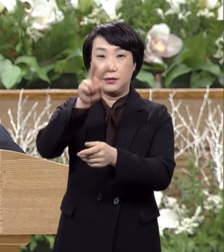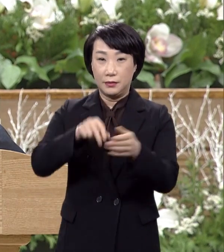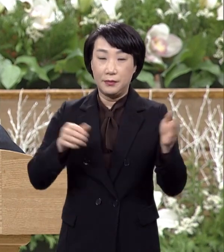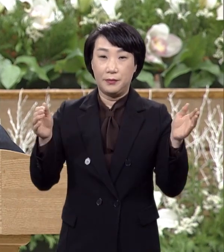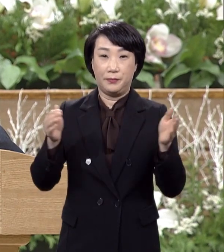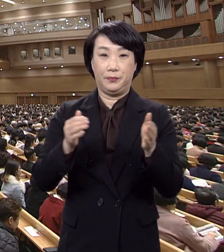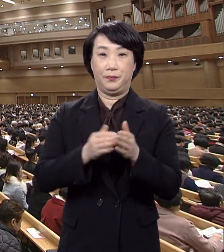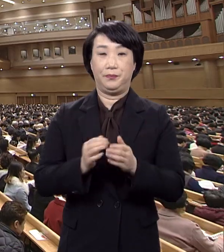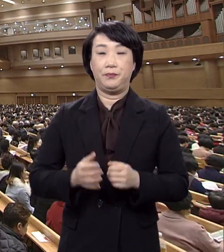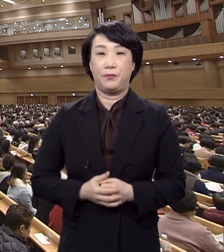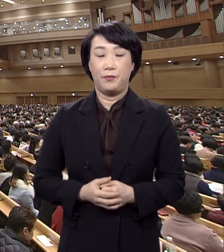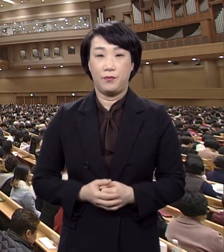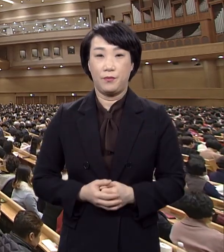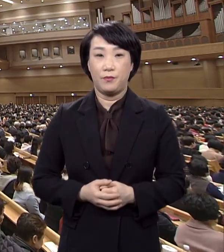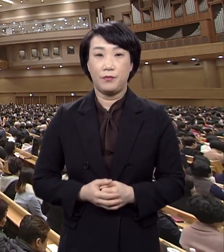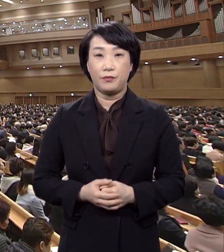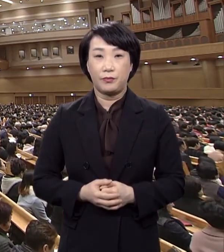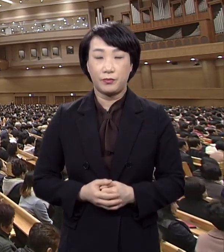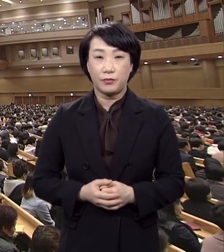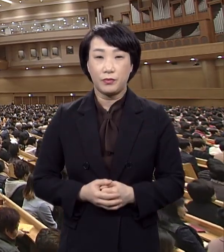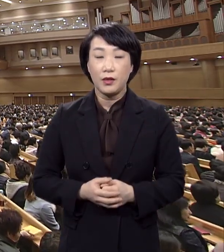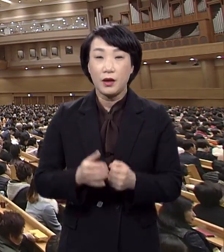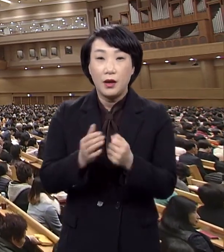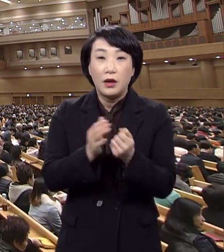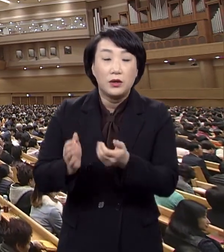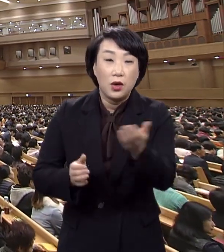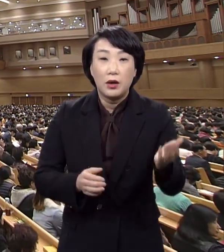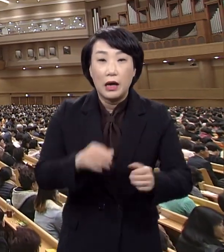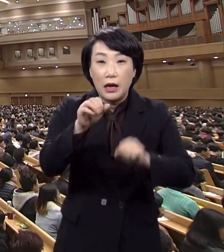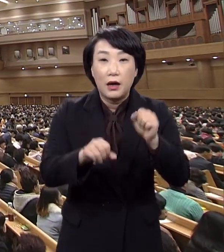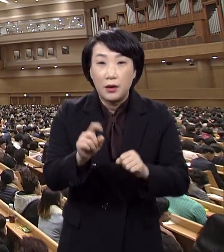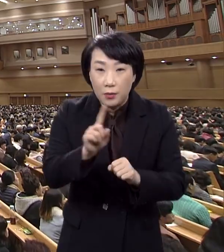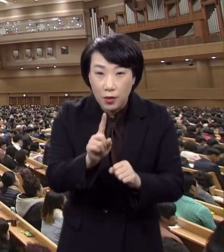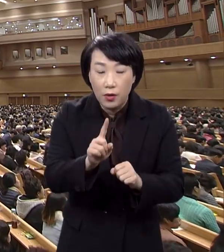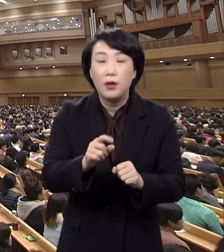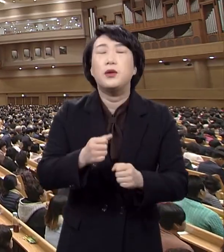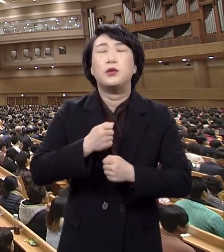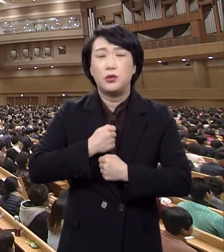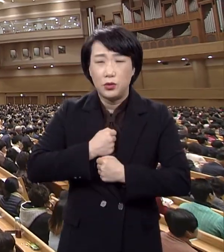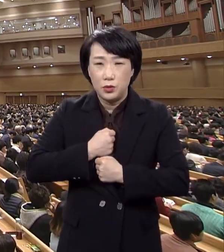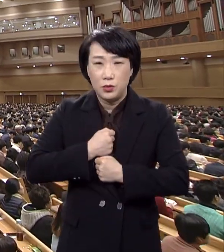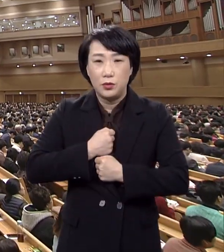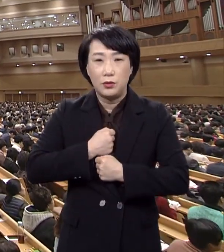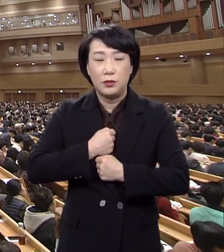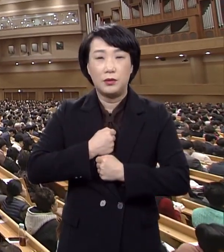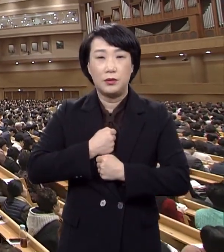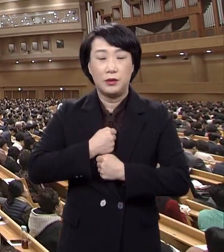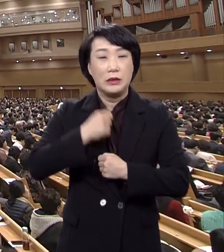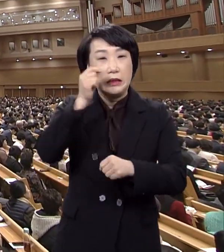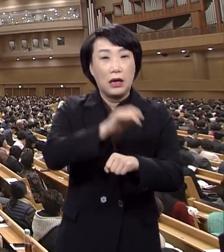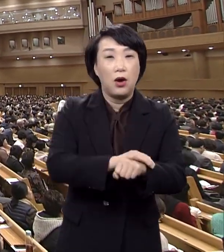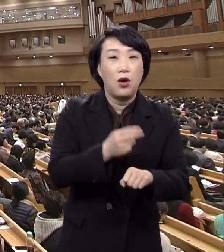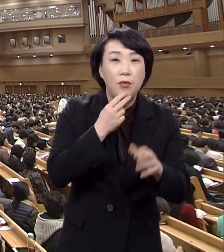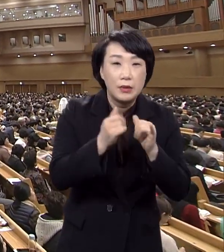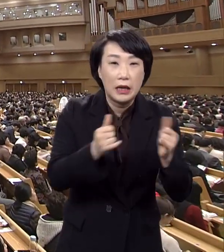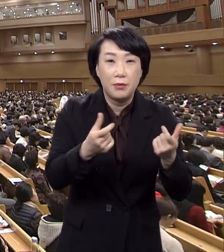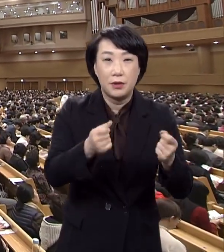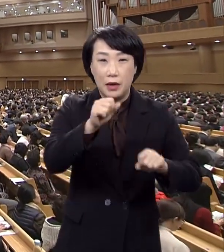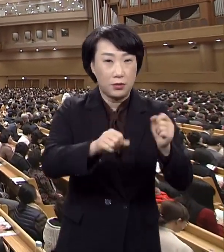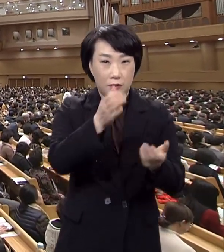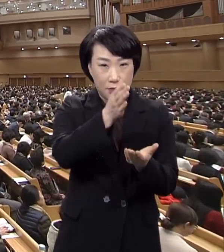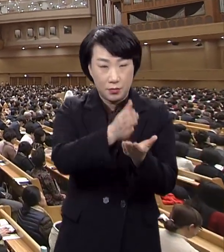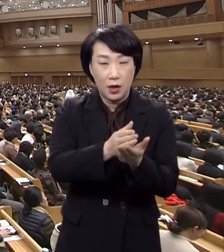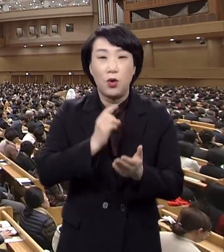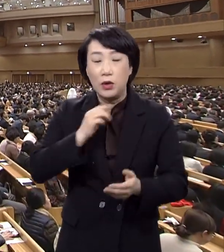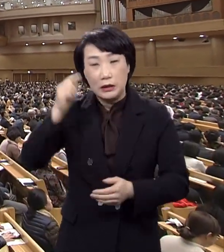21절까지를 대독합니다. 그런즉 너희가 어떻게 행할 것을 자세히 주의하여 지혜 없는 자같이